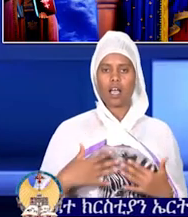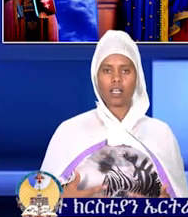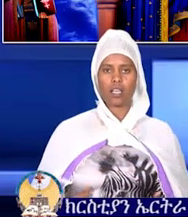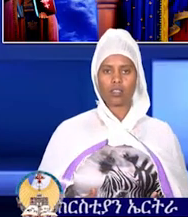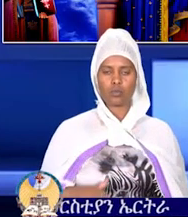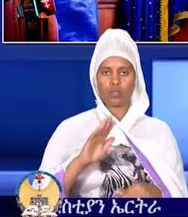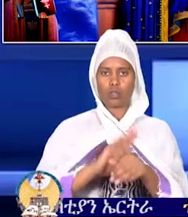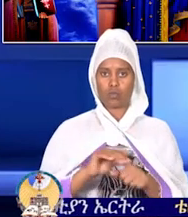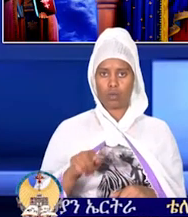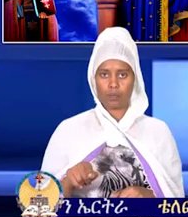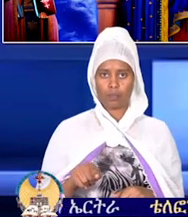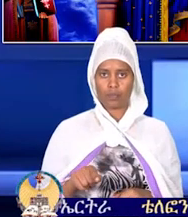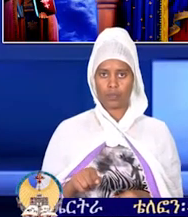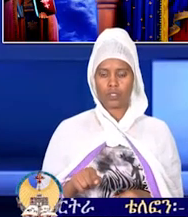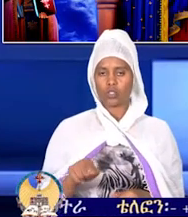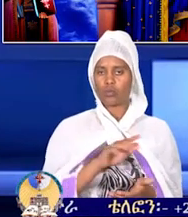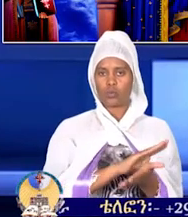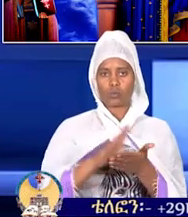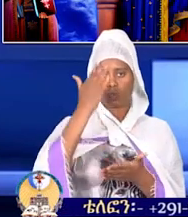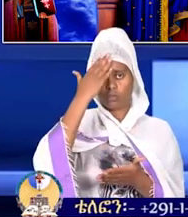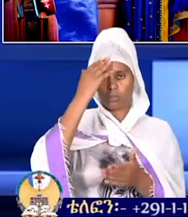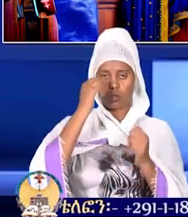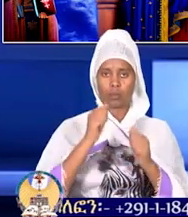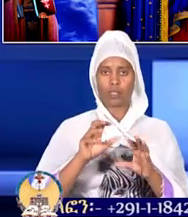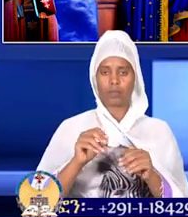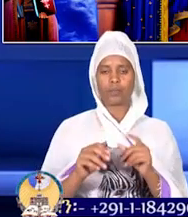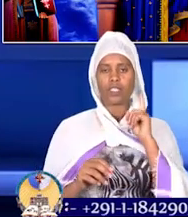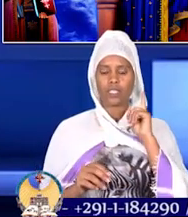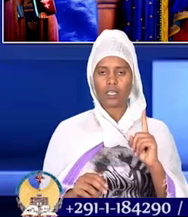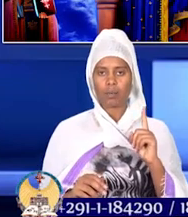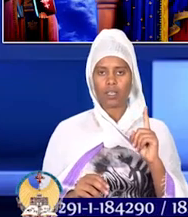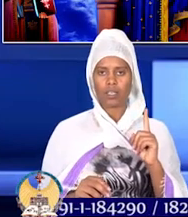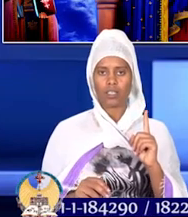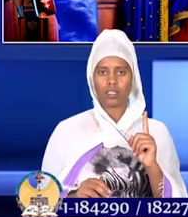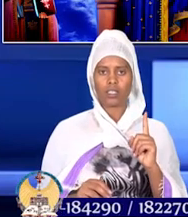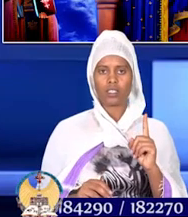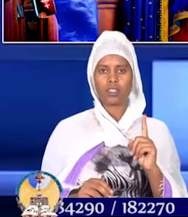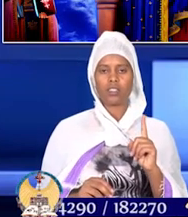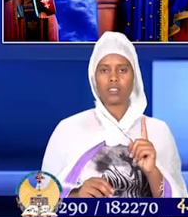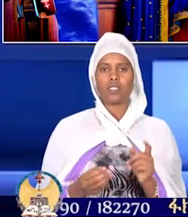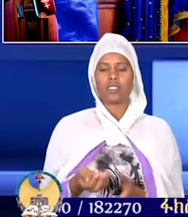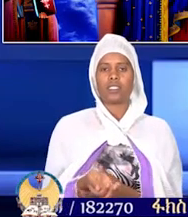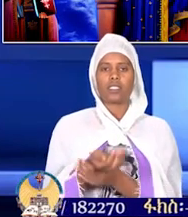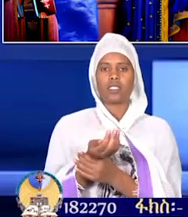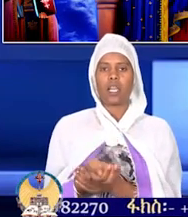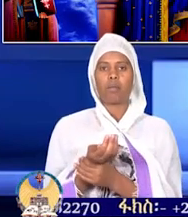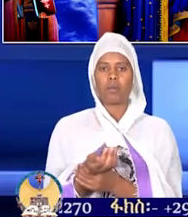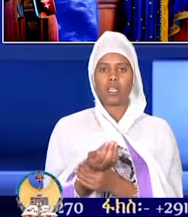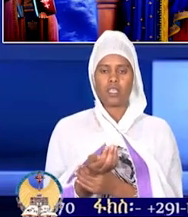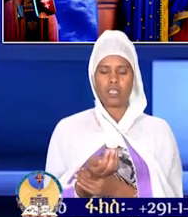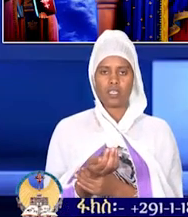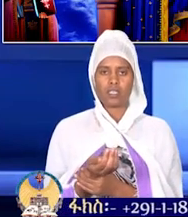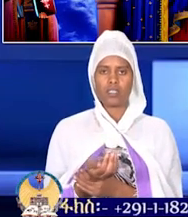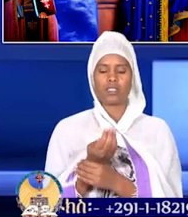ሰለስተ ኣካላት ይሳተፉ። እዚኦም ብንፁር ክንፈልጦም ኣለና። ቀዳማይ ተማላዲ